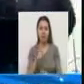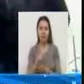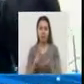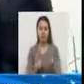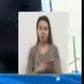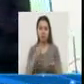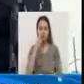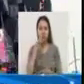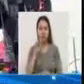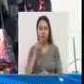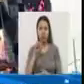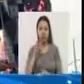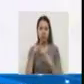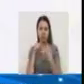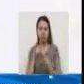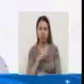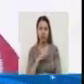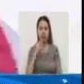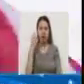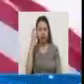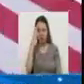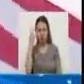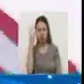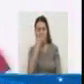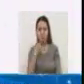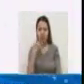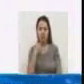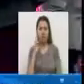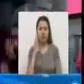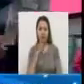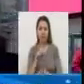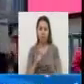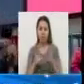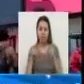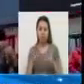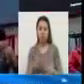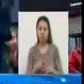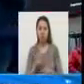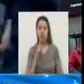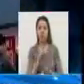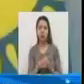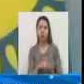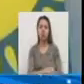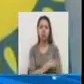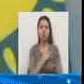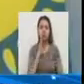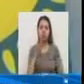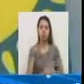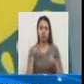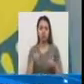таяу шығыстағы терроризммен күрес және Африкадағы содырлар мәселесін реттеу. Бұл жауапты міндеттер көп ұзамай ретке